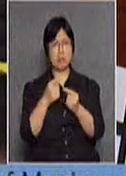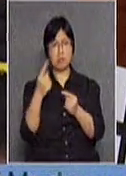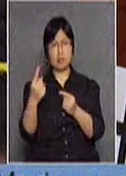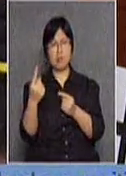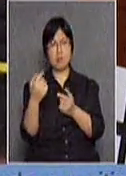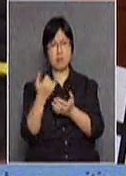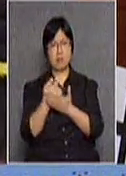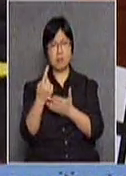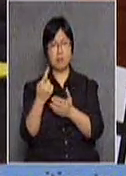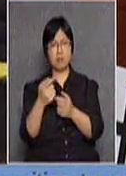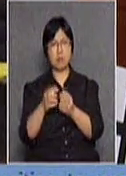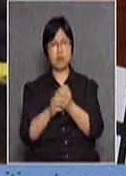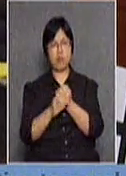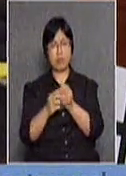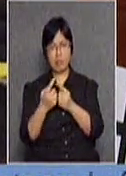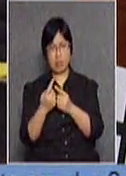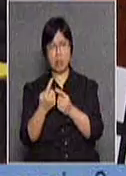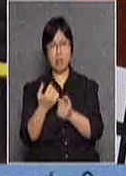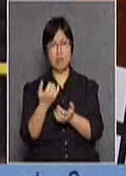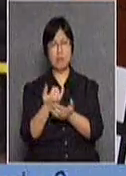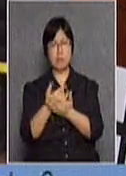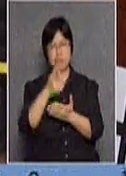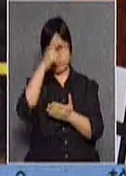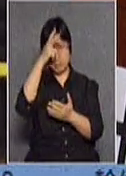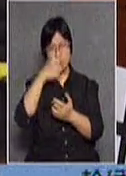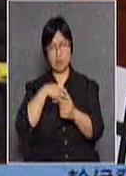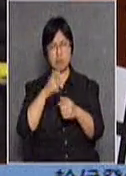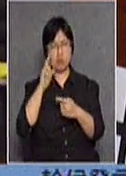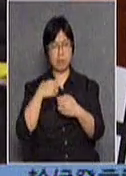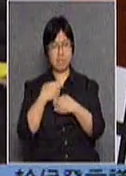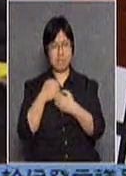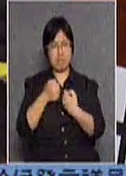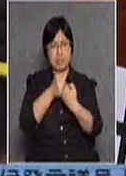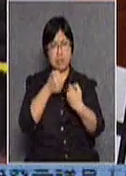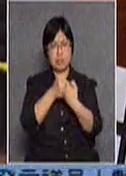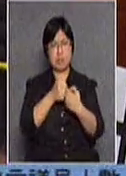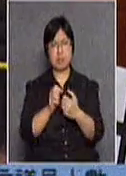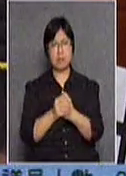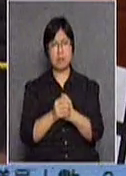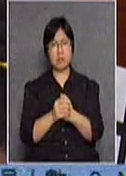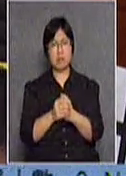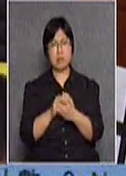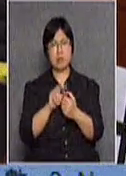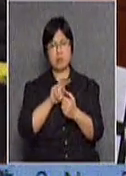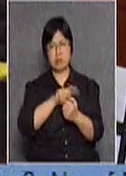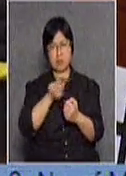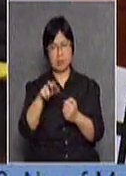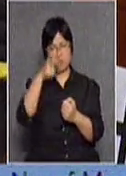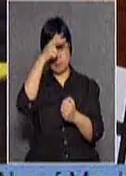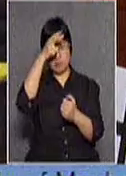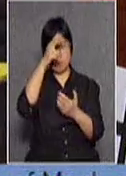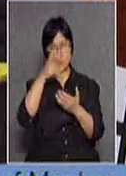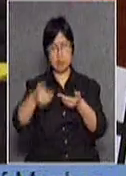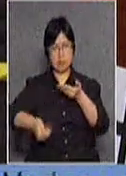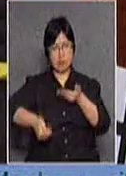一個漁民的人命，整個政府出兵添啊！所以你睇翻兩個政府的比